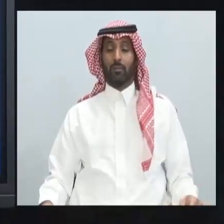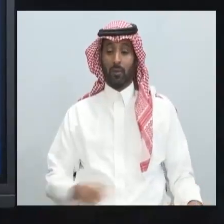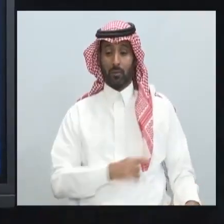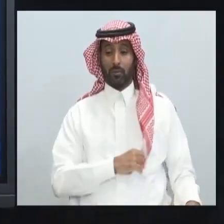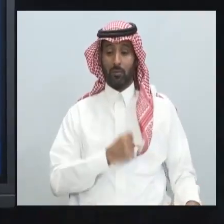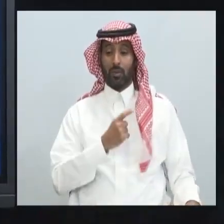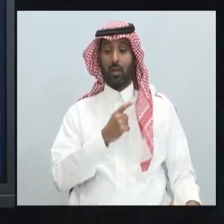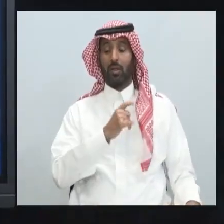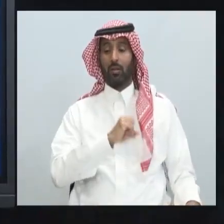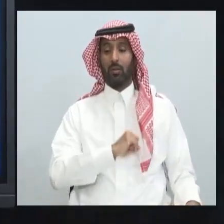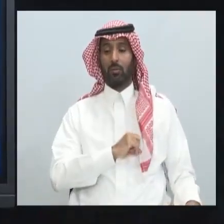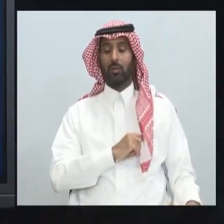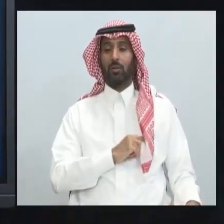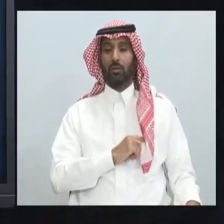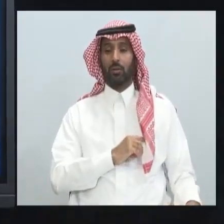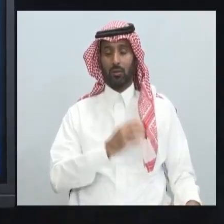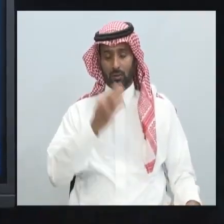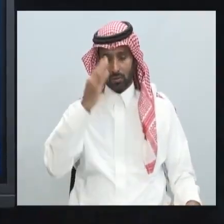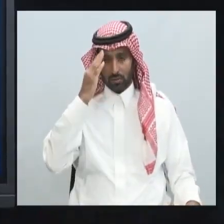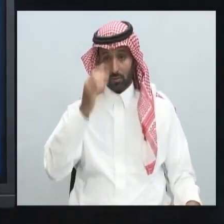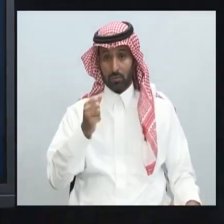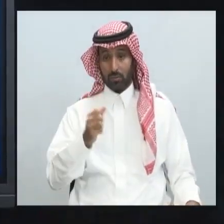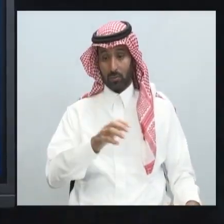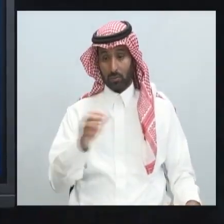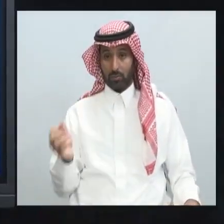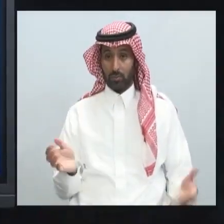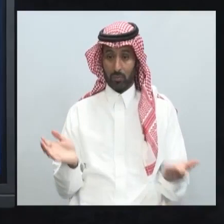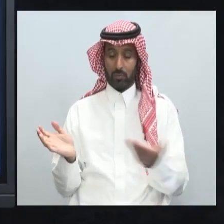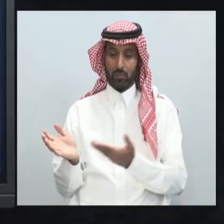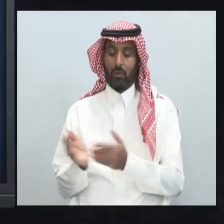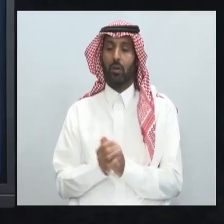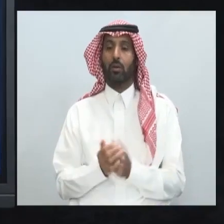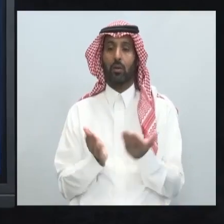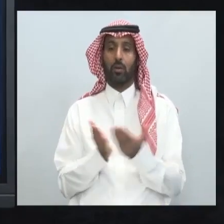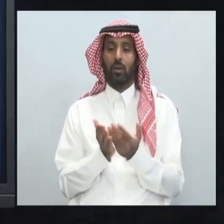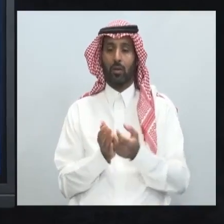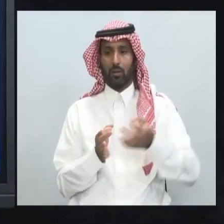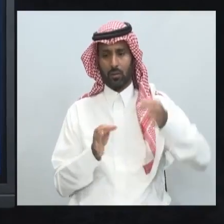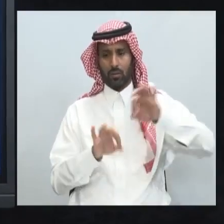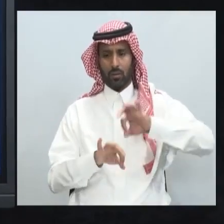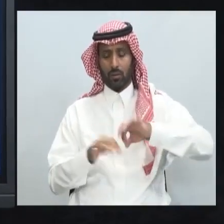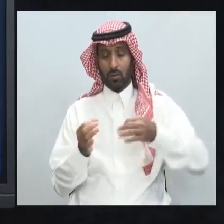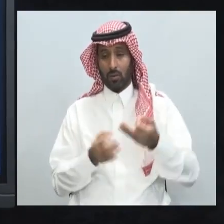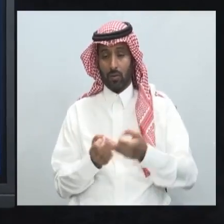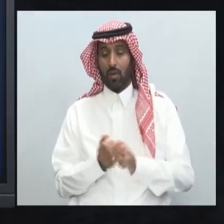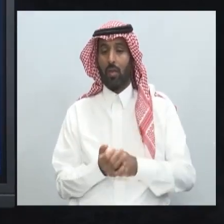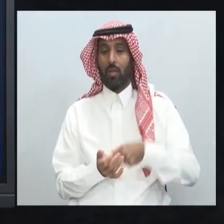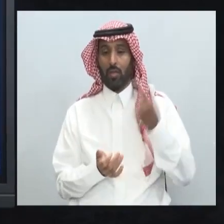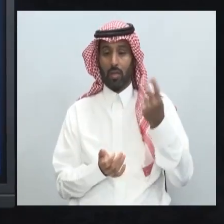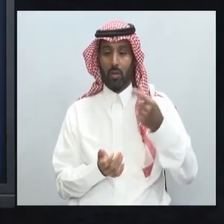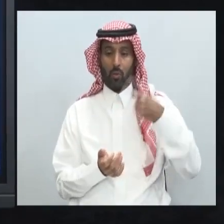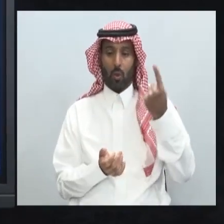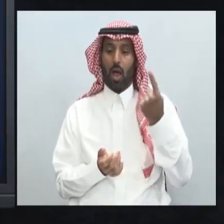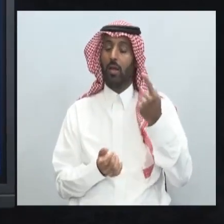بسم الله الرحمن الرحيم السلام عليكم ورحمه الله وبركاته اهلا وسهلا بكم في درس جديد من دروس كيميا 2 واحد معكم معلمتكم